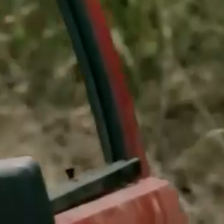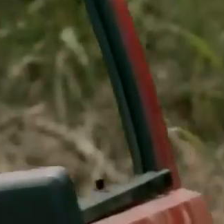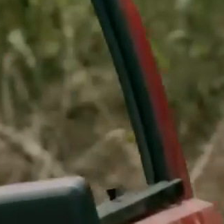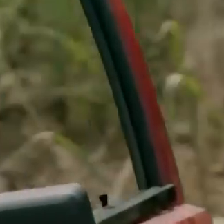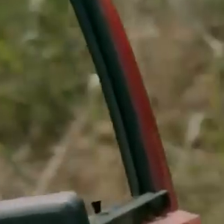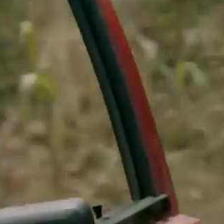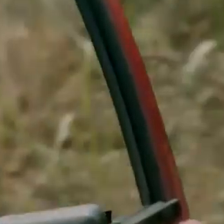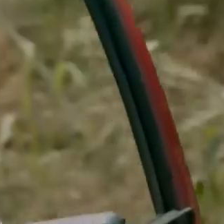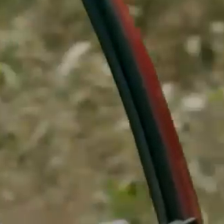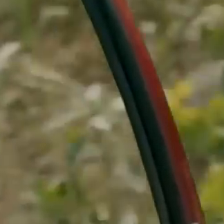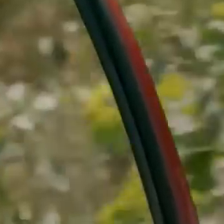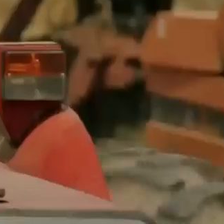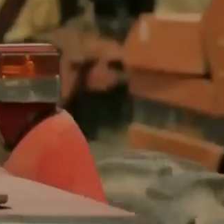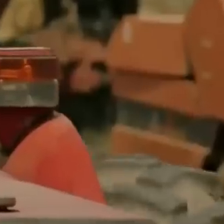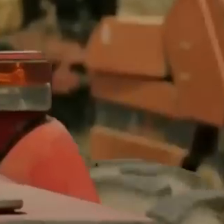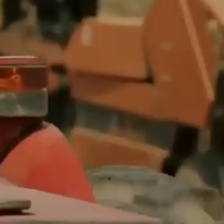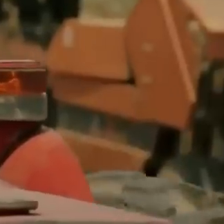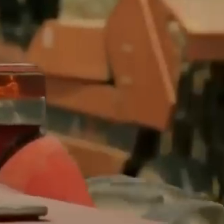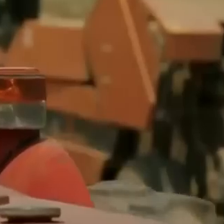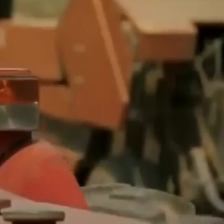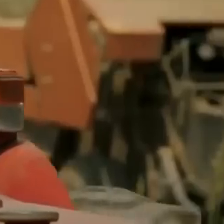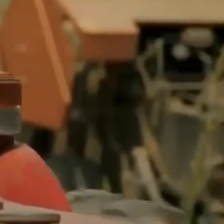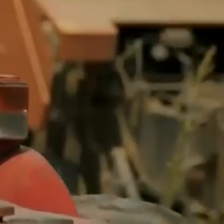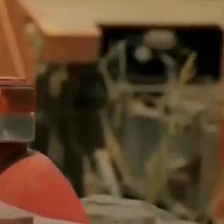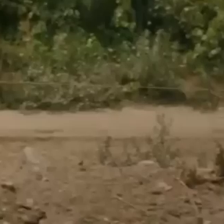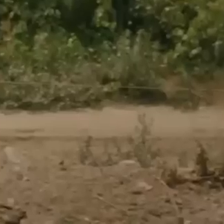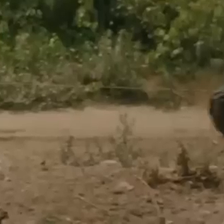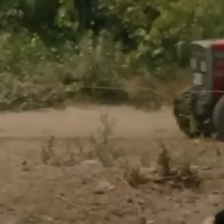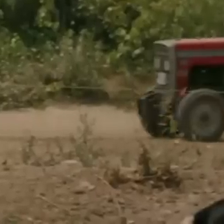Arabayı iteklerken Gonca traktörle karşılarına çıktı.